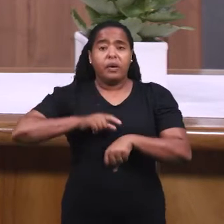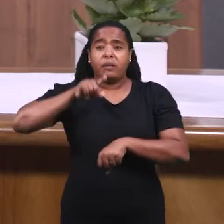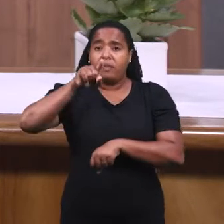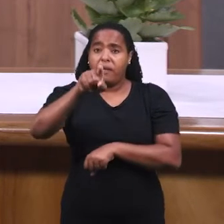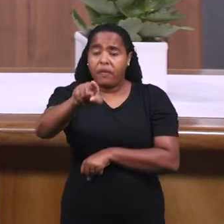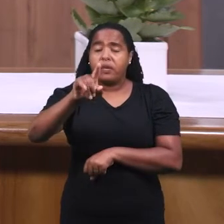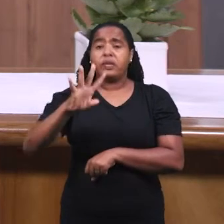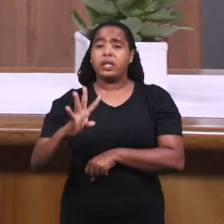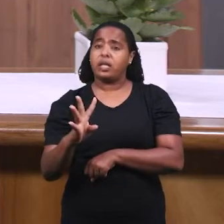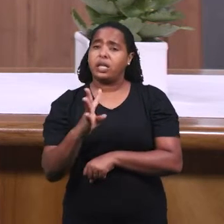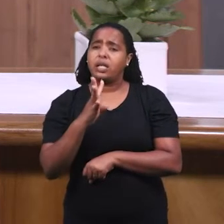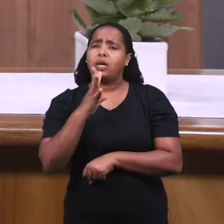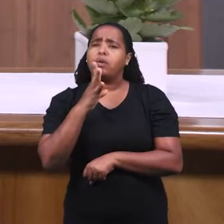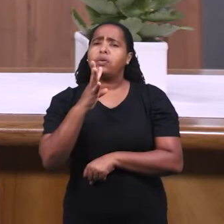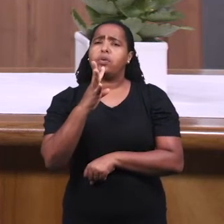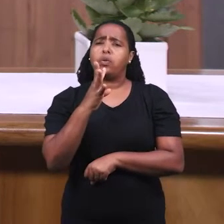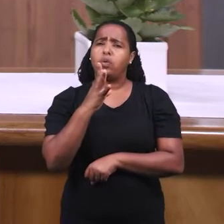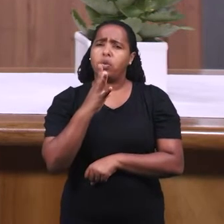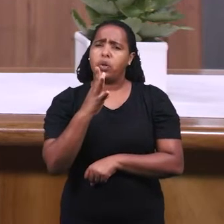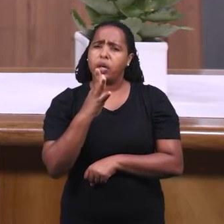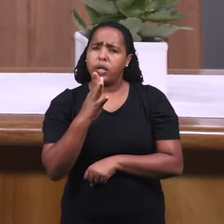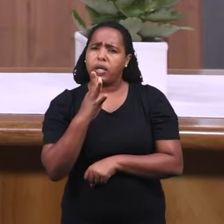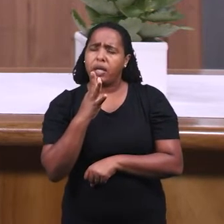Потому что когда ты